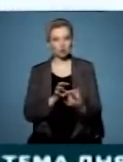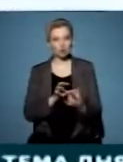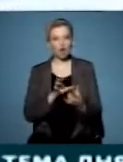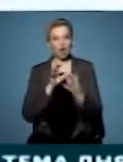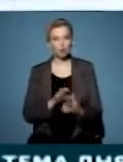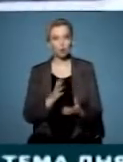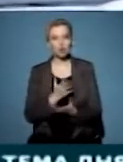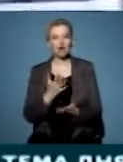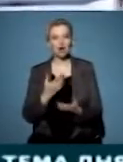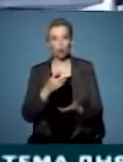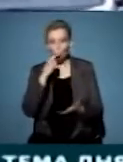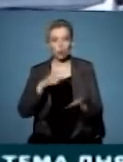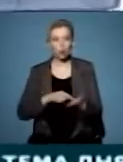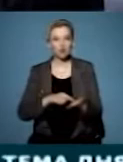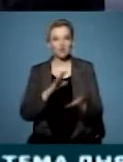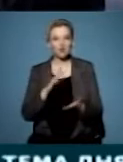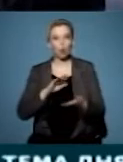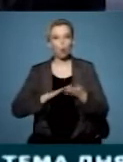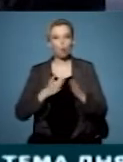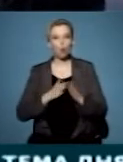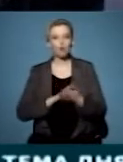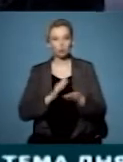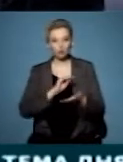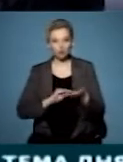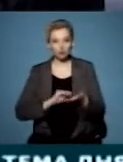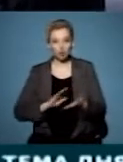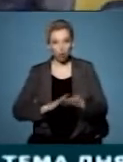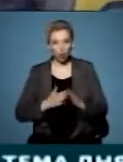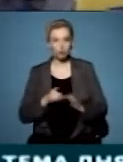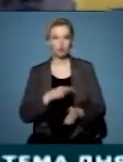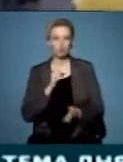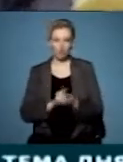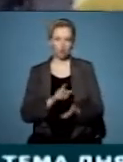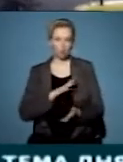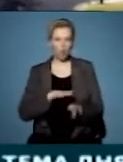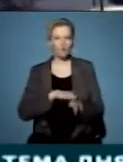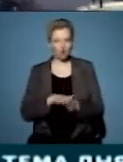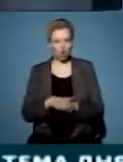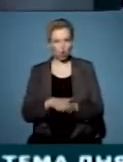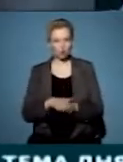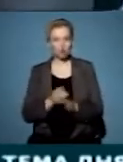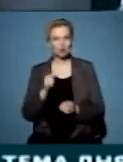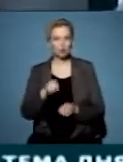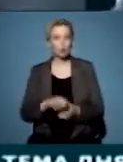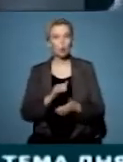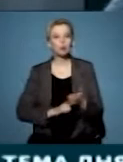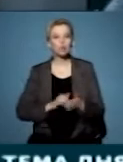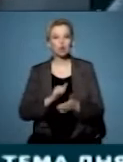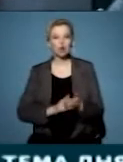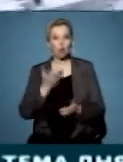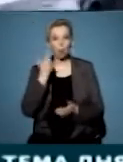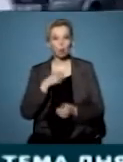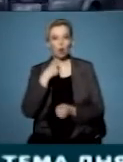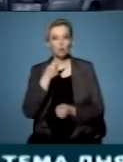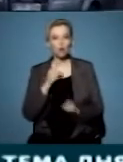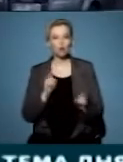автобусів, яка є заявлена в умовах договору прописана, то це має бути виконано. І тут причина, коли